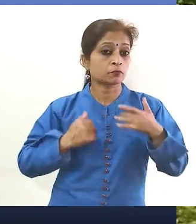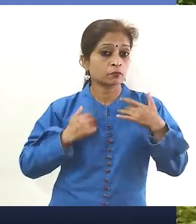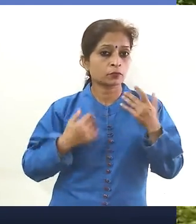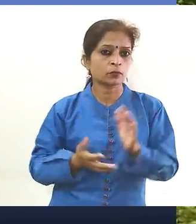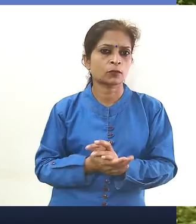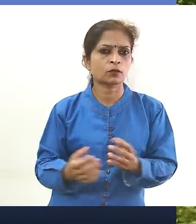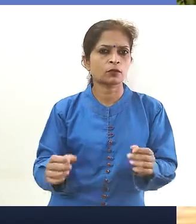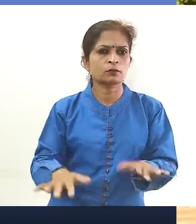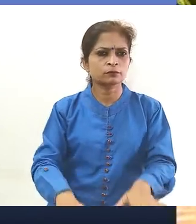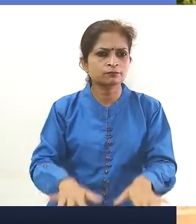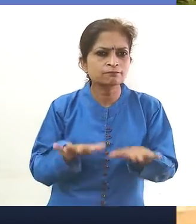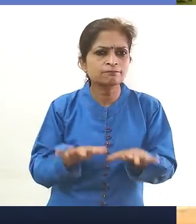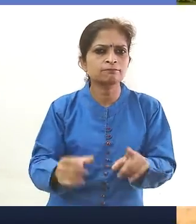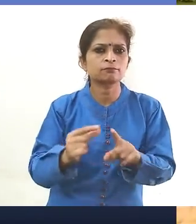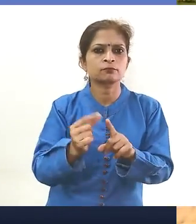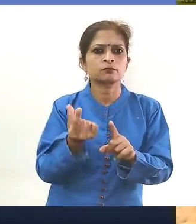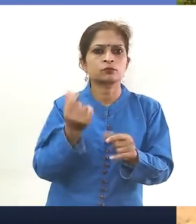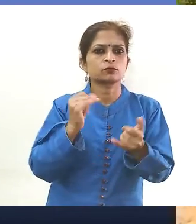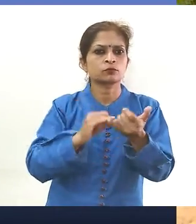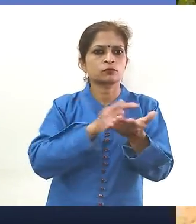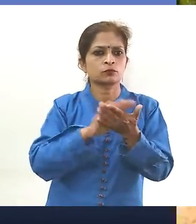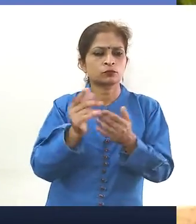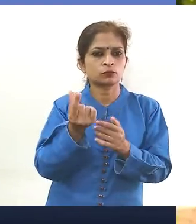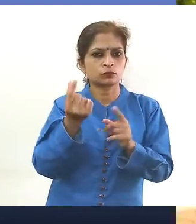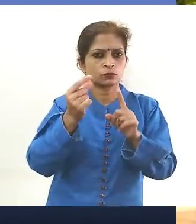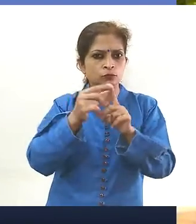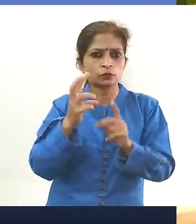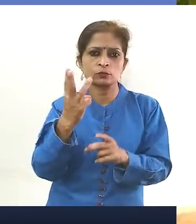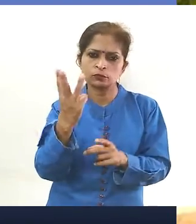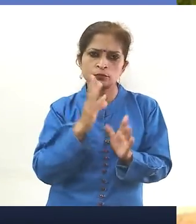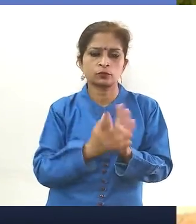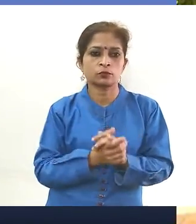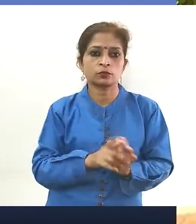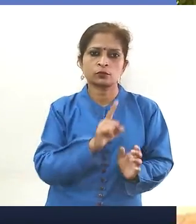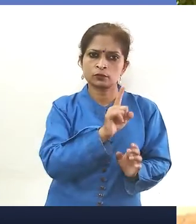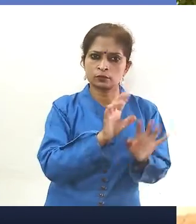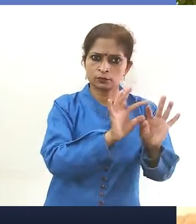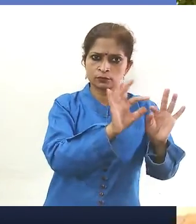3 तरह के दंड होती हैं, एक साधारण दंड होती है ऐसे,